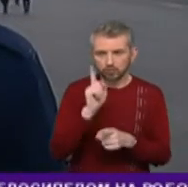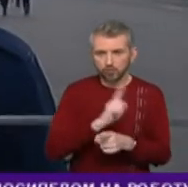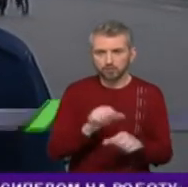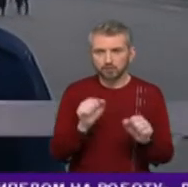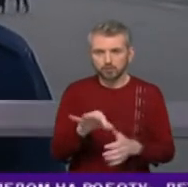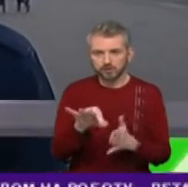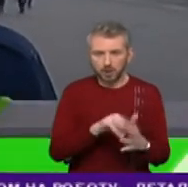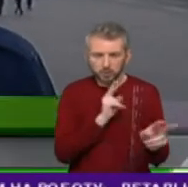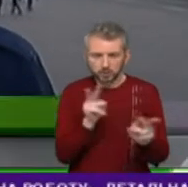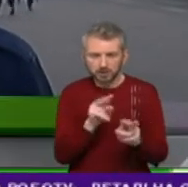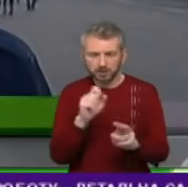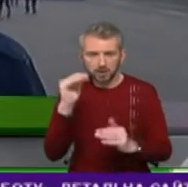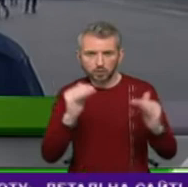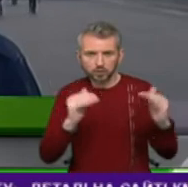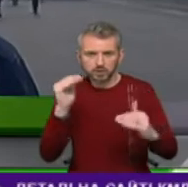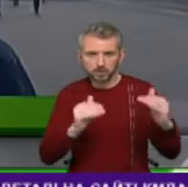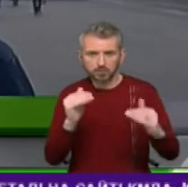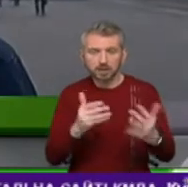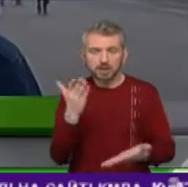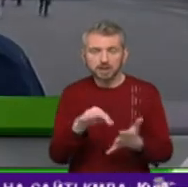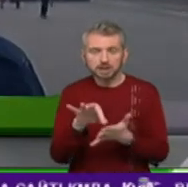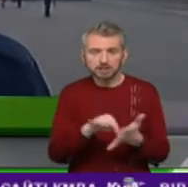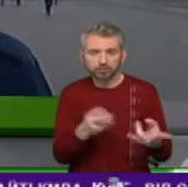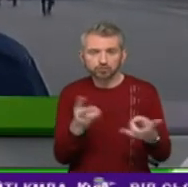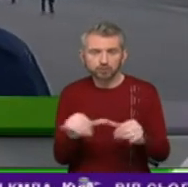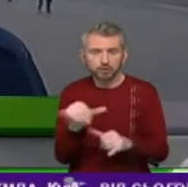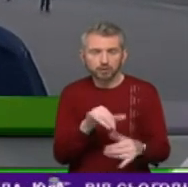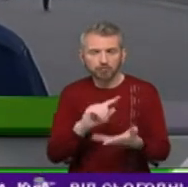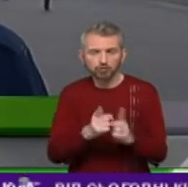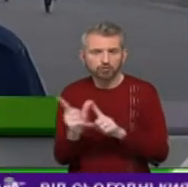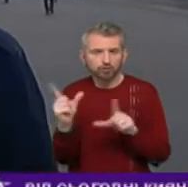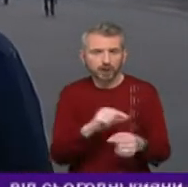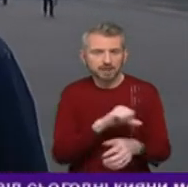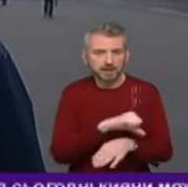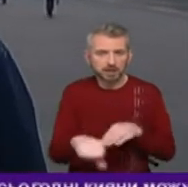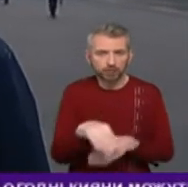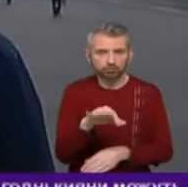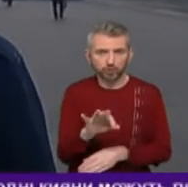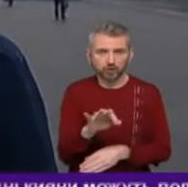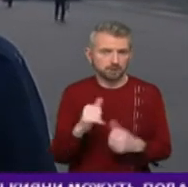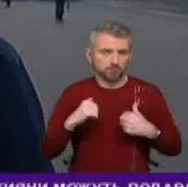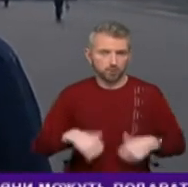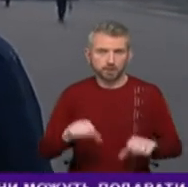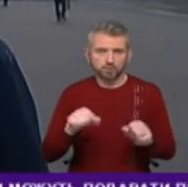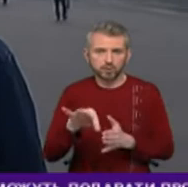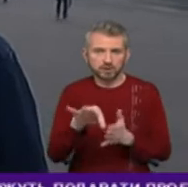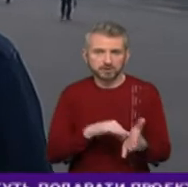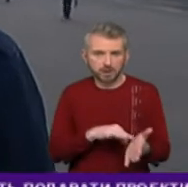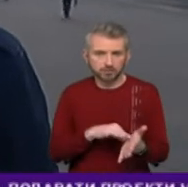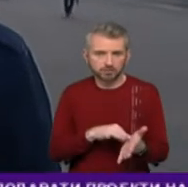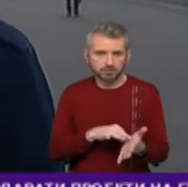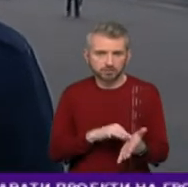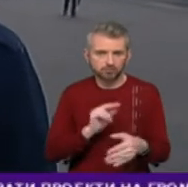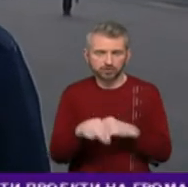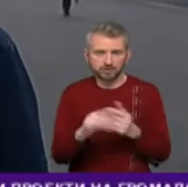курсом. А якщо одразу потрібно куди-то срочно виїхати за границю, то спокійно можна одразу мобільний